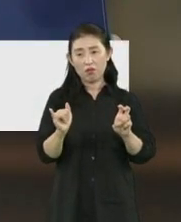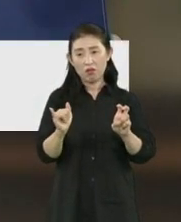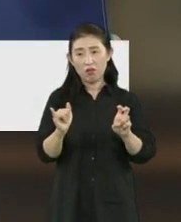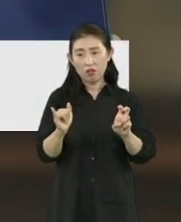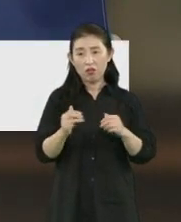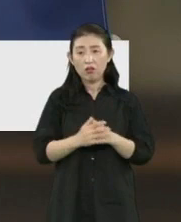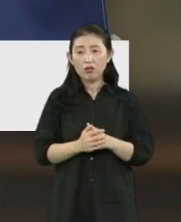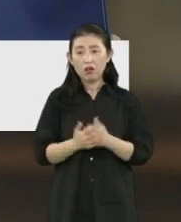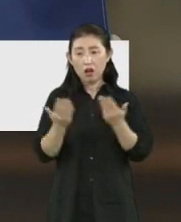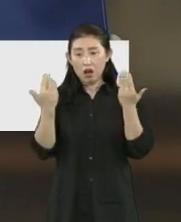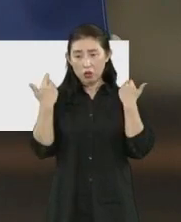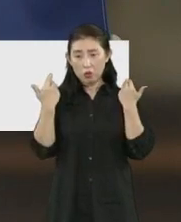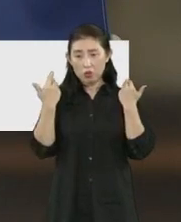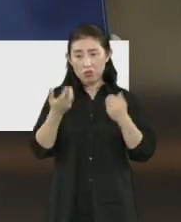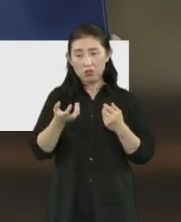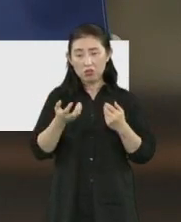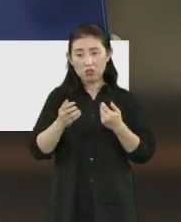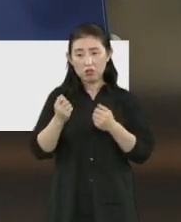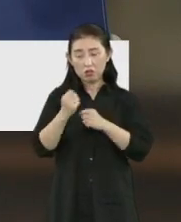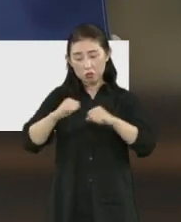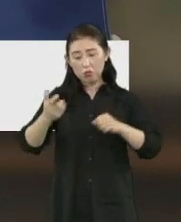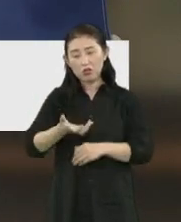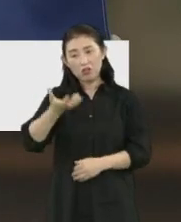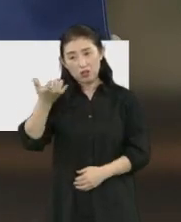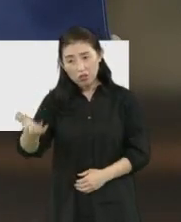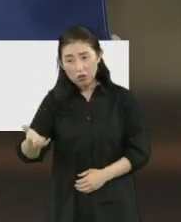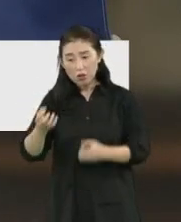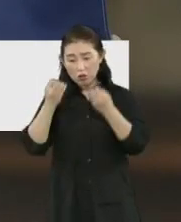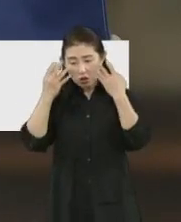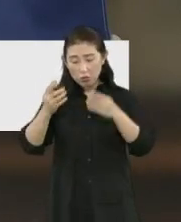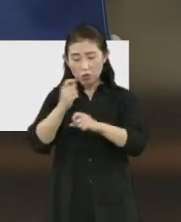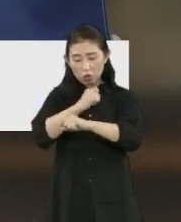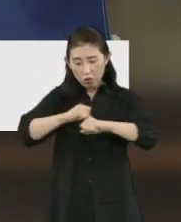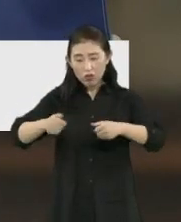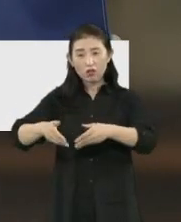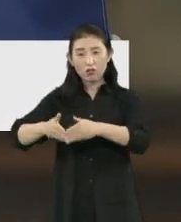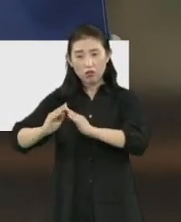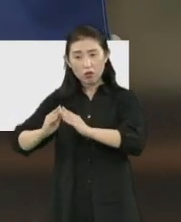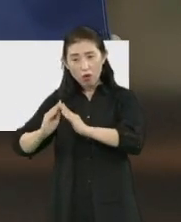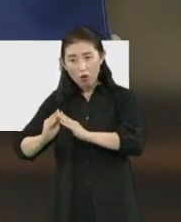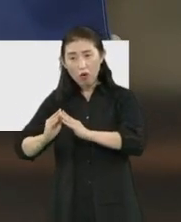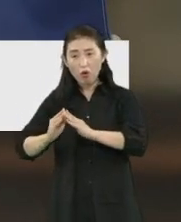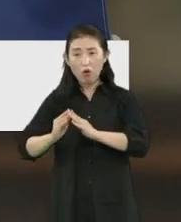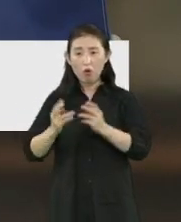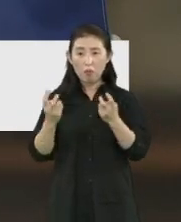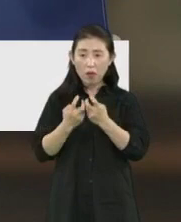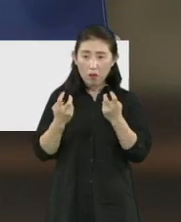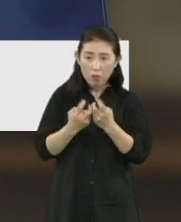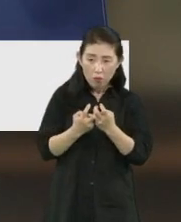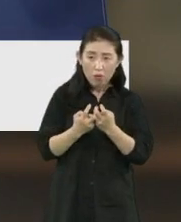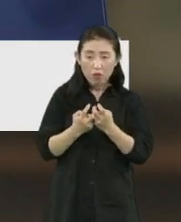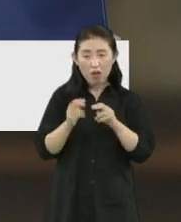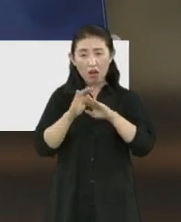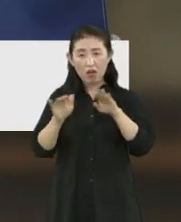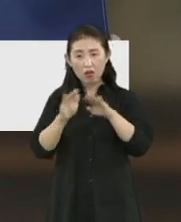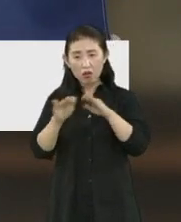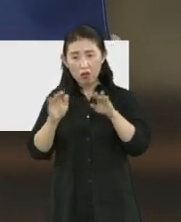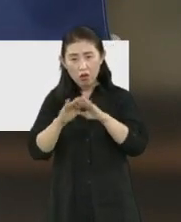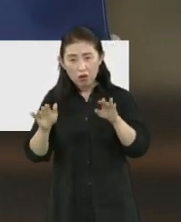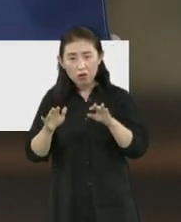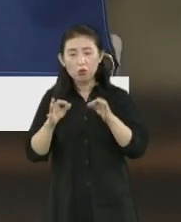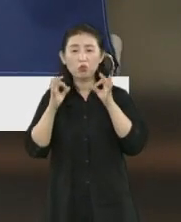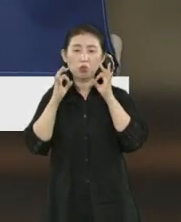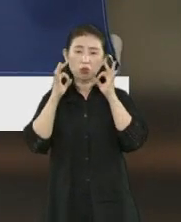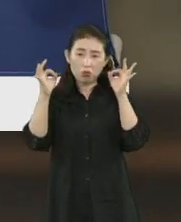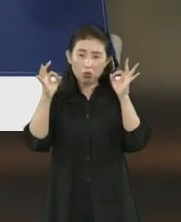이전 재배치나 학군 조정 그리고 중장기 감축 방안들을 담아서 해결하는